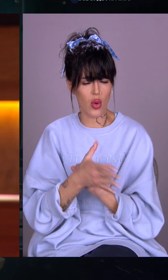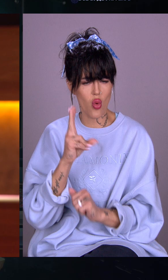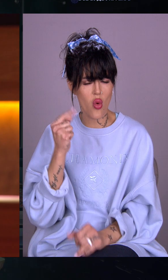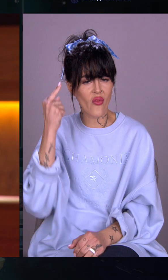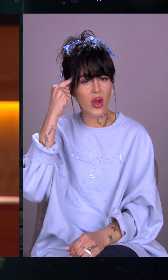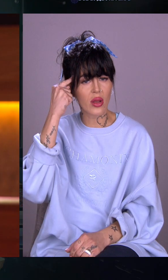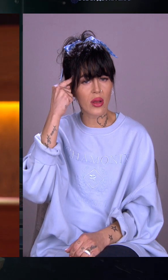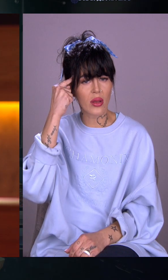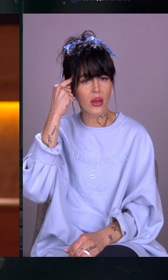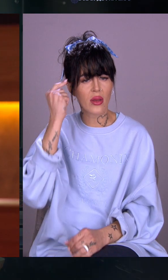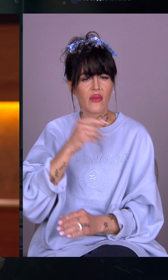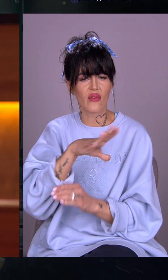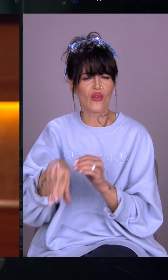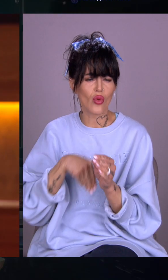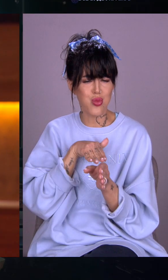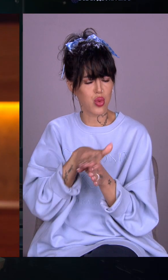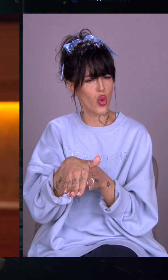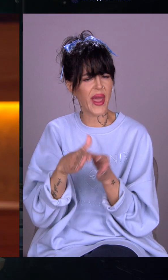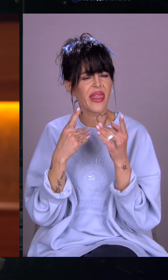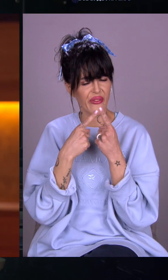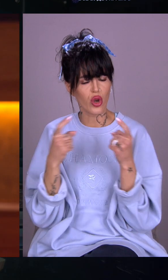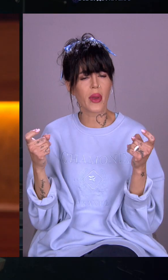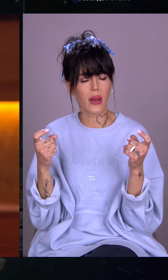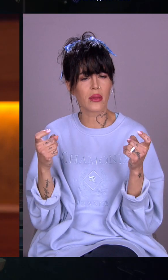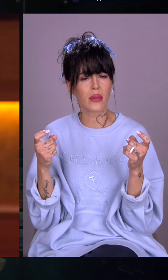І вона переповнена інформацією.